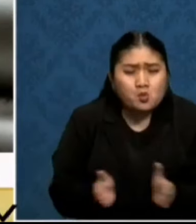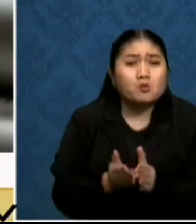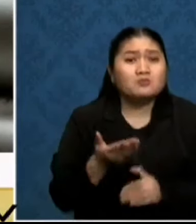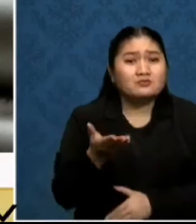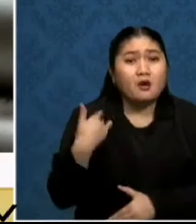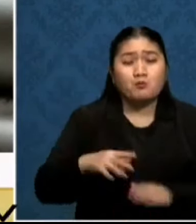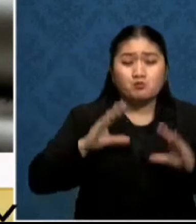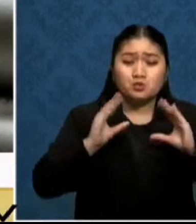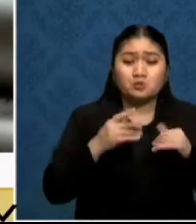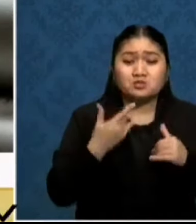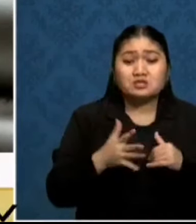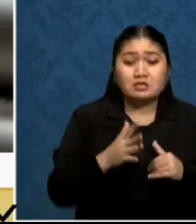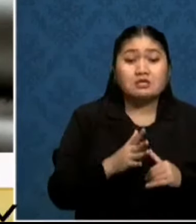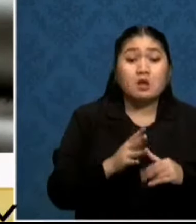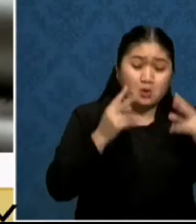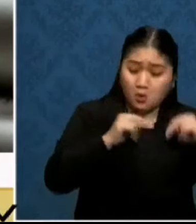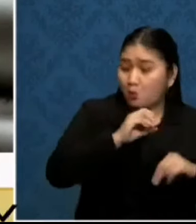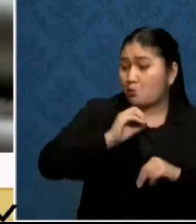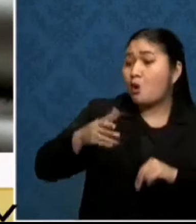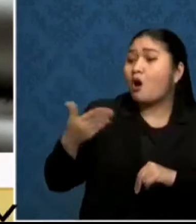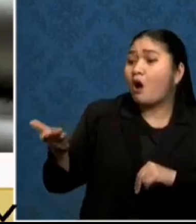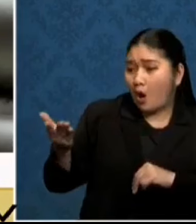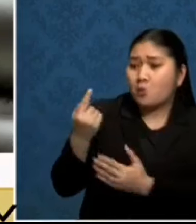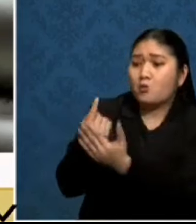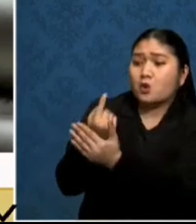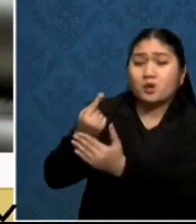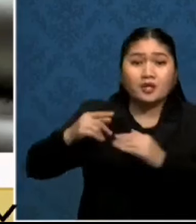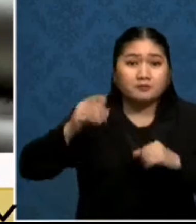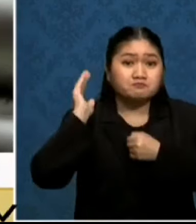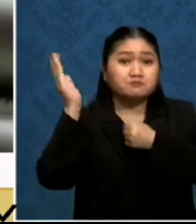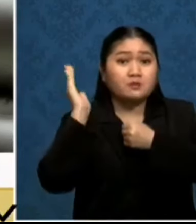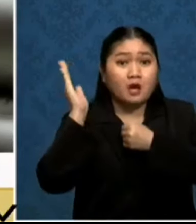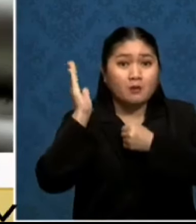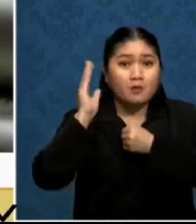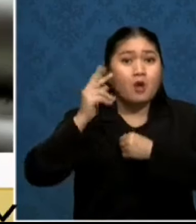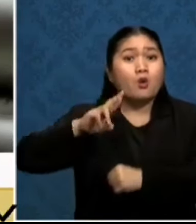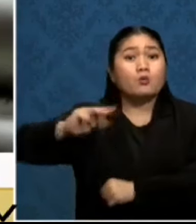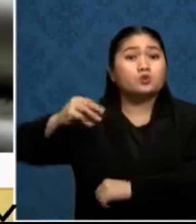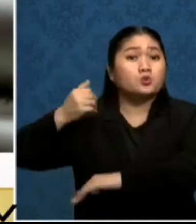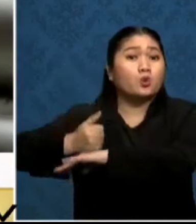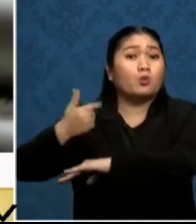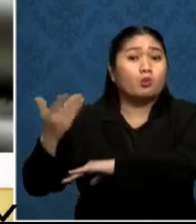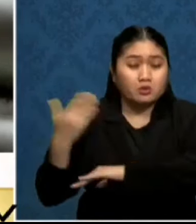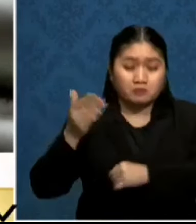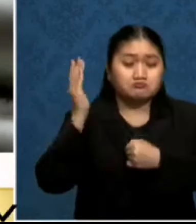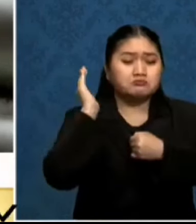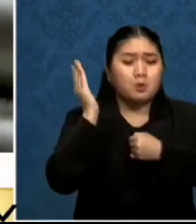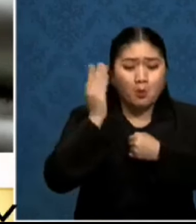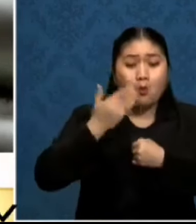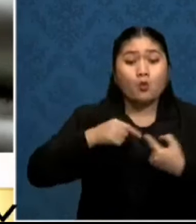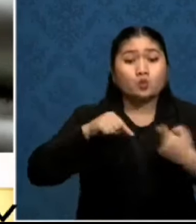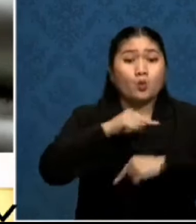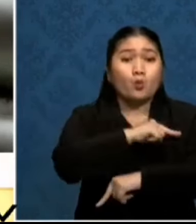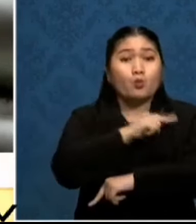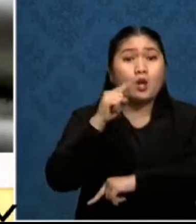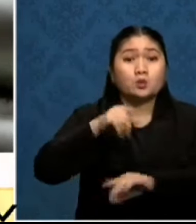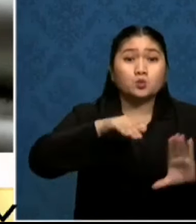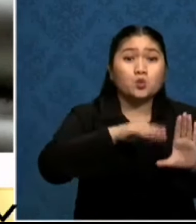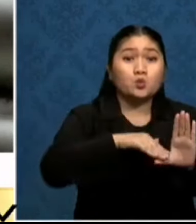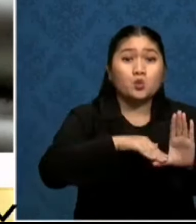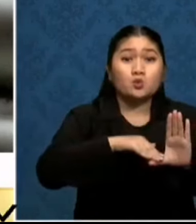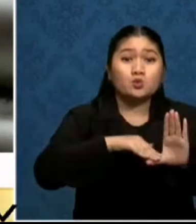ประชุมเสร็จนายกมอบรัฐมนตรีช่วยคลังแถลงรัฐมนตรีช่วยคลังก็ออกมาแถลงว่าวันลงทะเบียนจะ